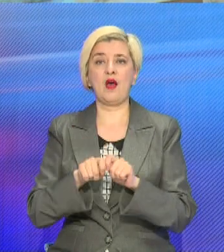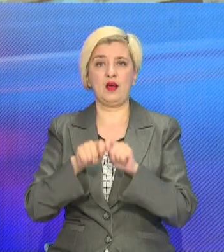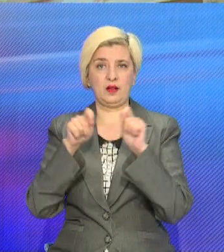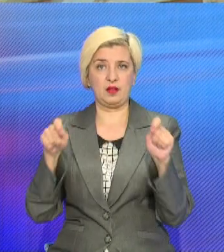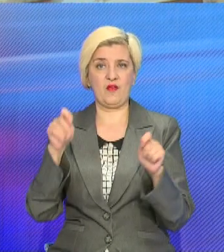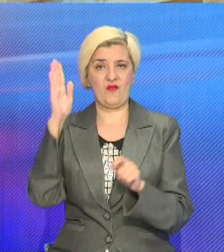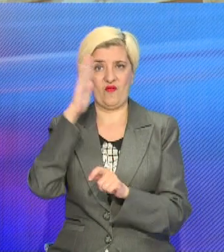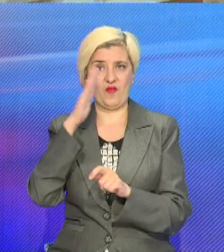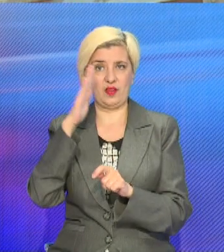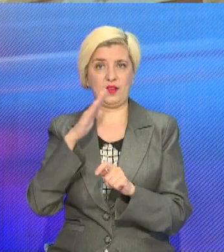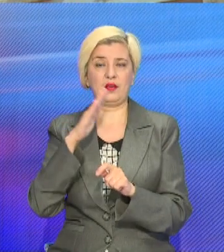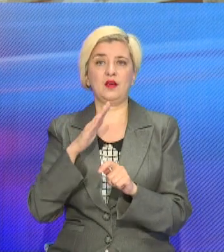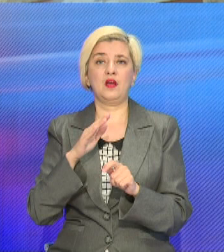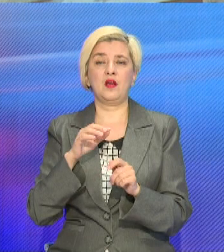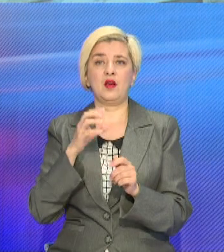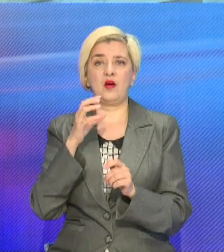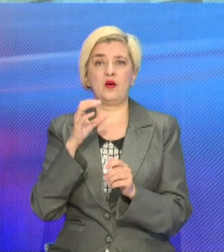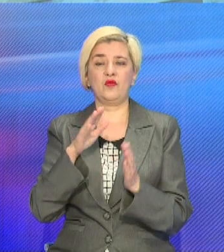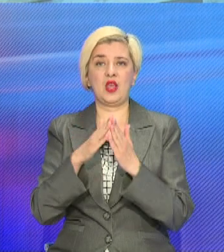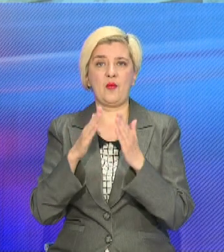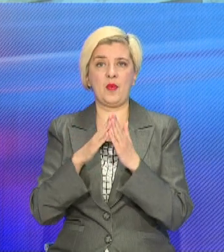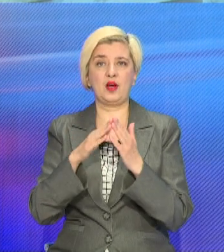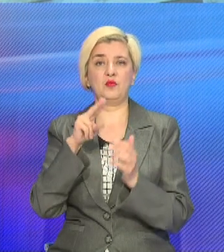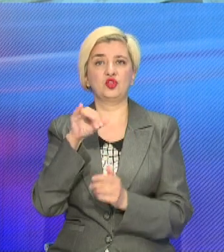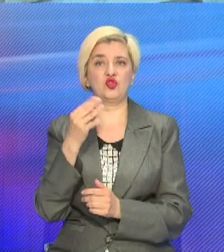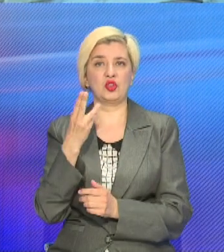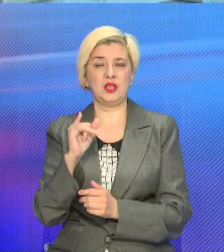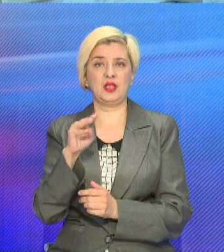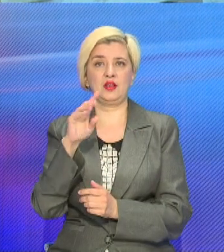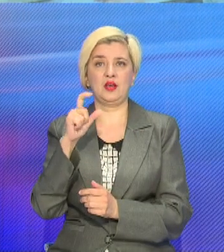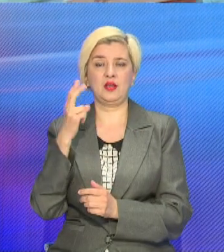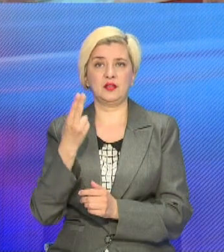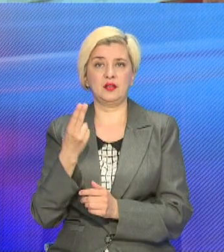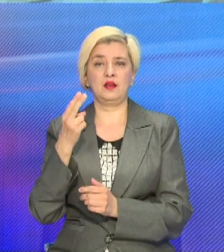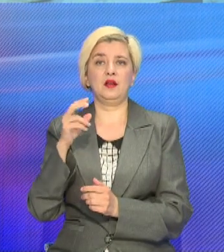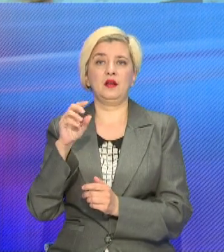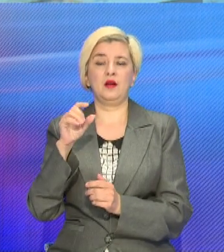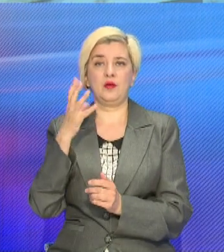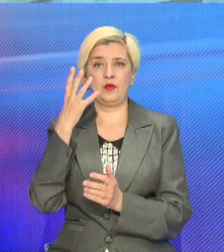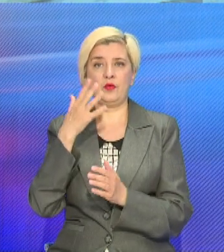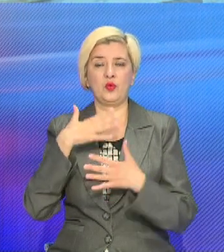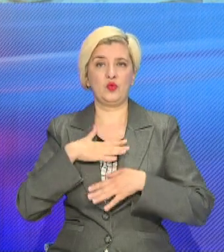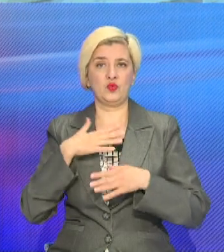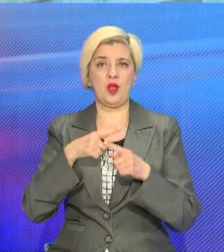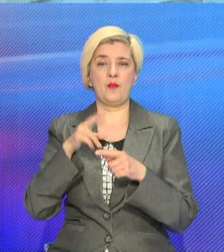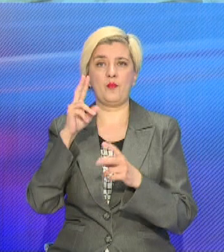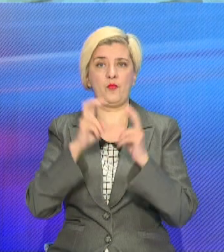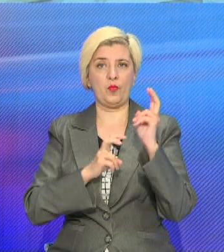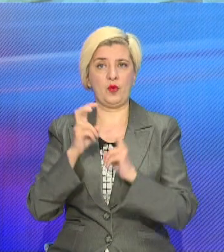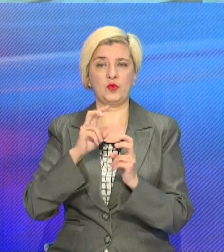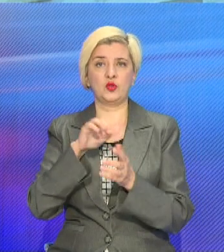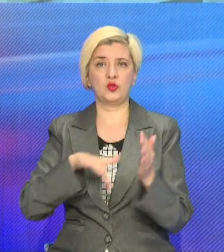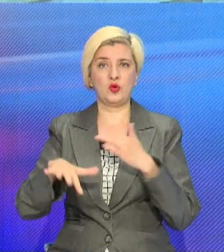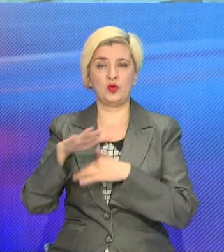ад паўночнай міні-ЦЭЦ да ўрочышча Пышкі, часткі цэнтра горада, паўночнай прамзоны, мікрараёнаў Фарты, Пярэсілка і